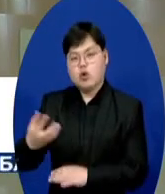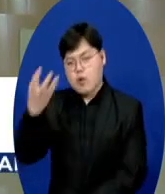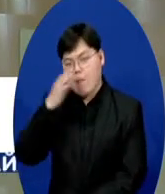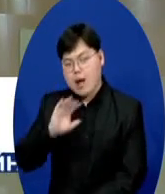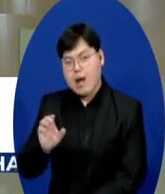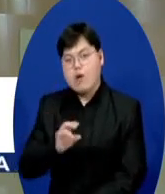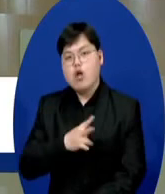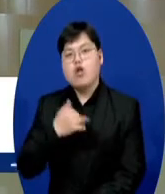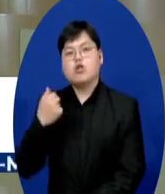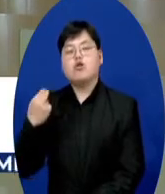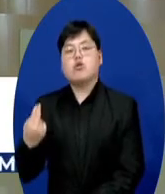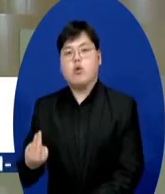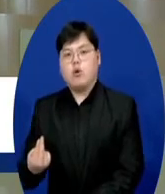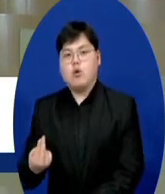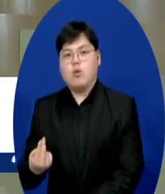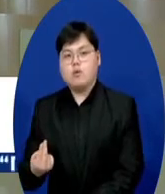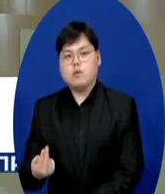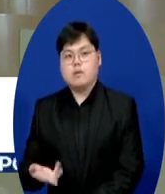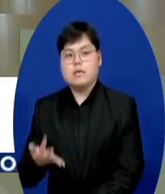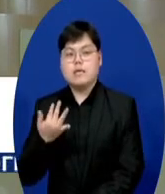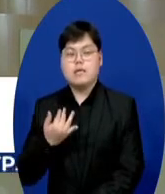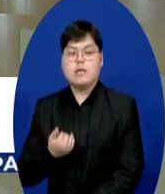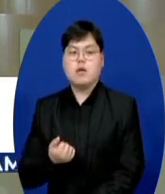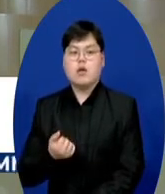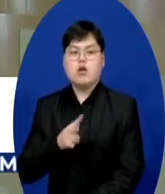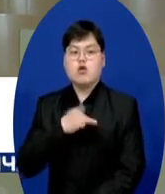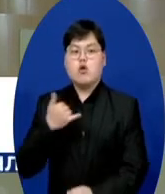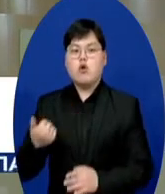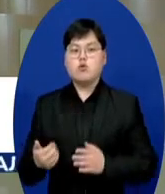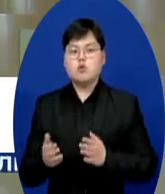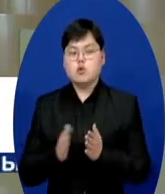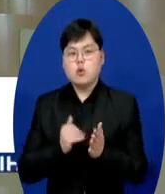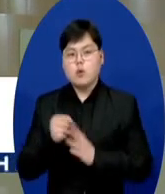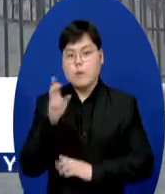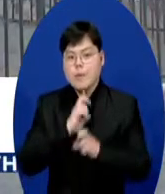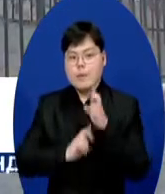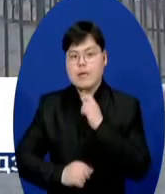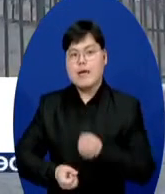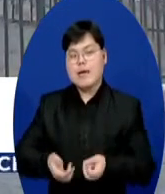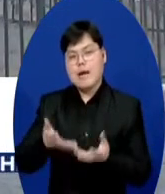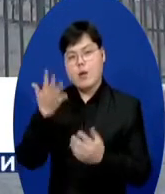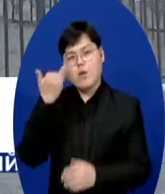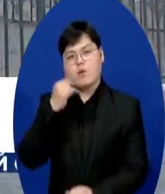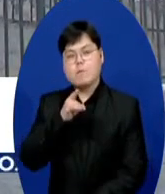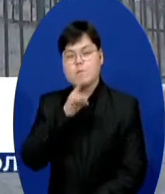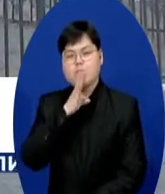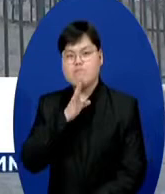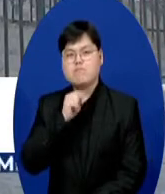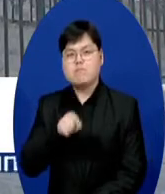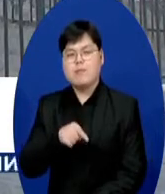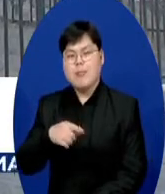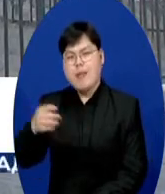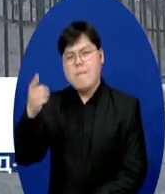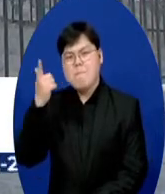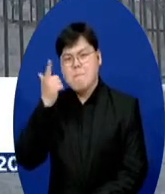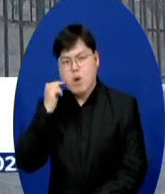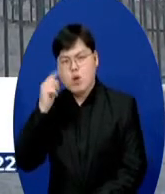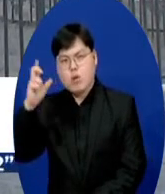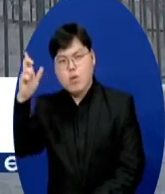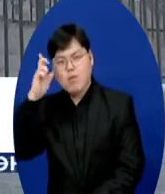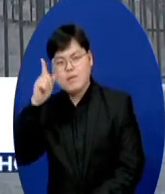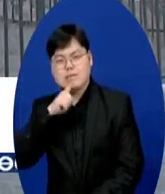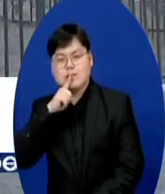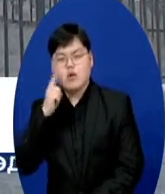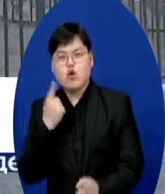захааны албаны нөөцөл бол одоо нөөцийн хомсдол орох эрсдэл үүсээд байна. Мэдлэг боловсролтой залуу сум орон